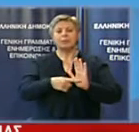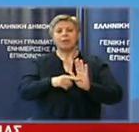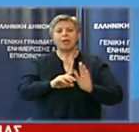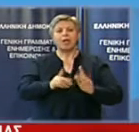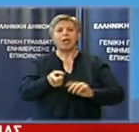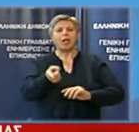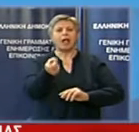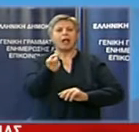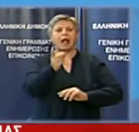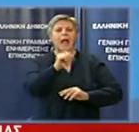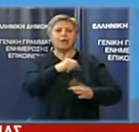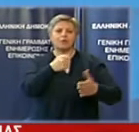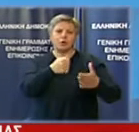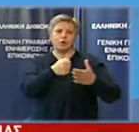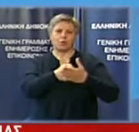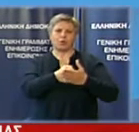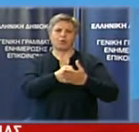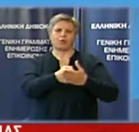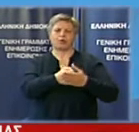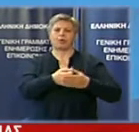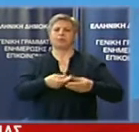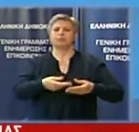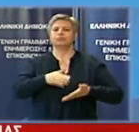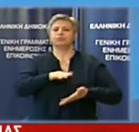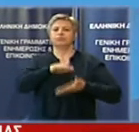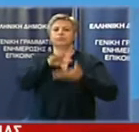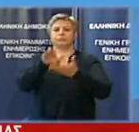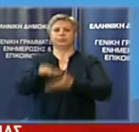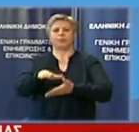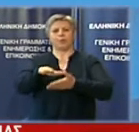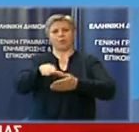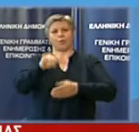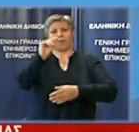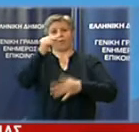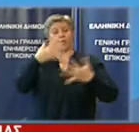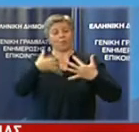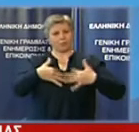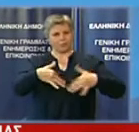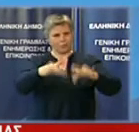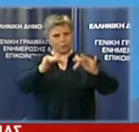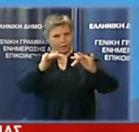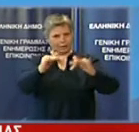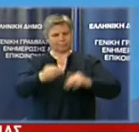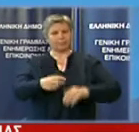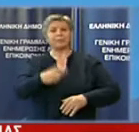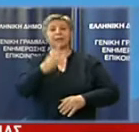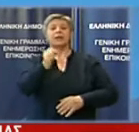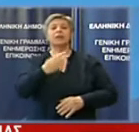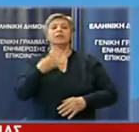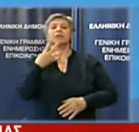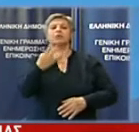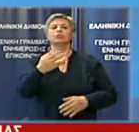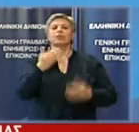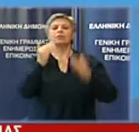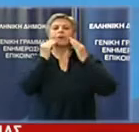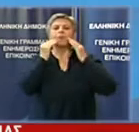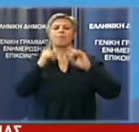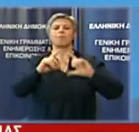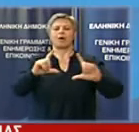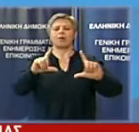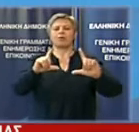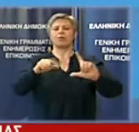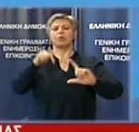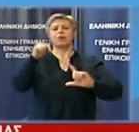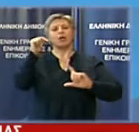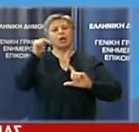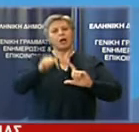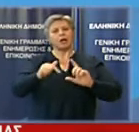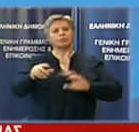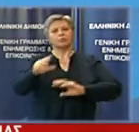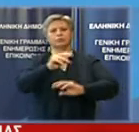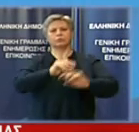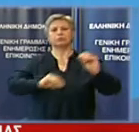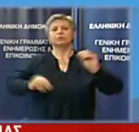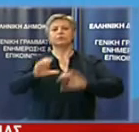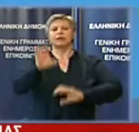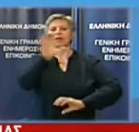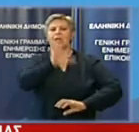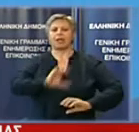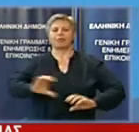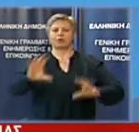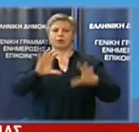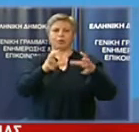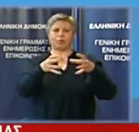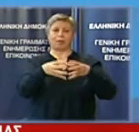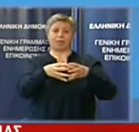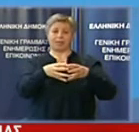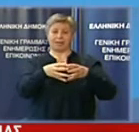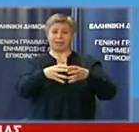μέχρι αύριο. Θα ακολουθήσει η συνεδρία του Eurogroup στις 24 Μαΐου, όπου και αναμένεται μετά από αυτή η